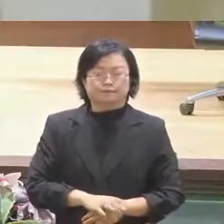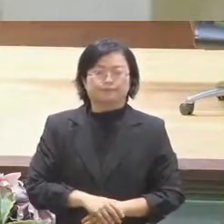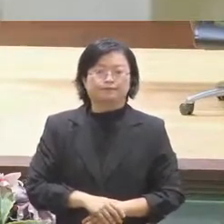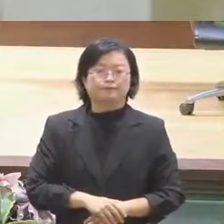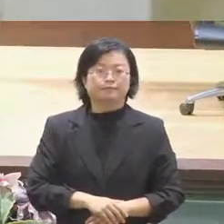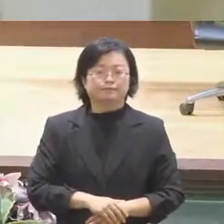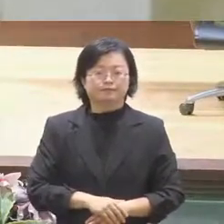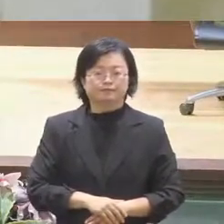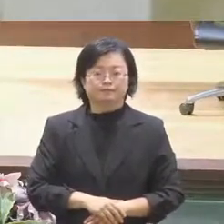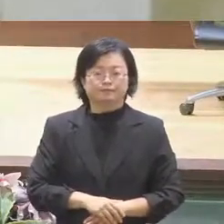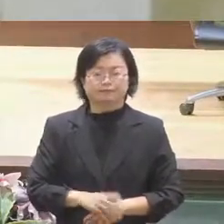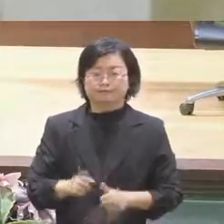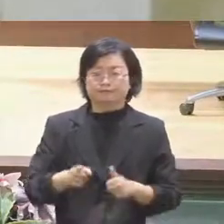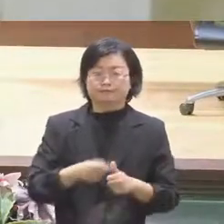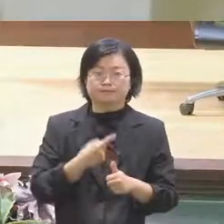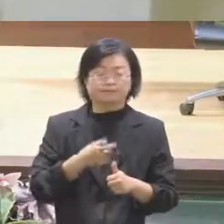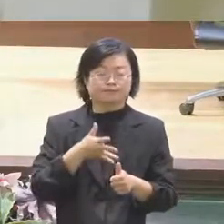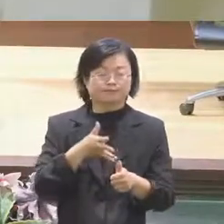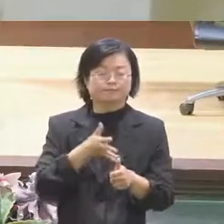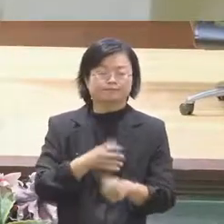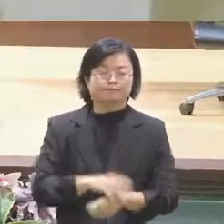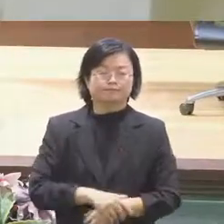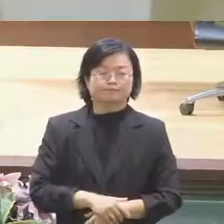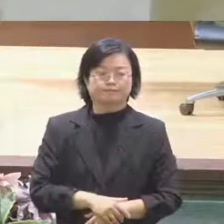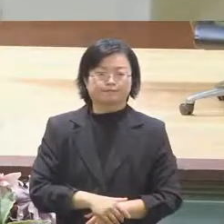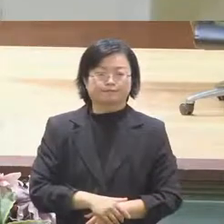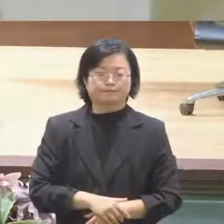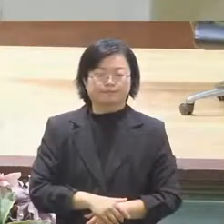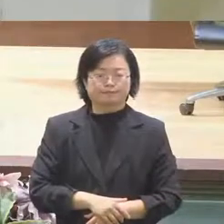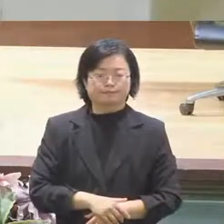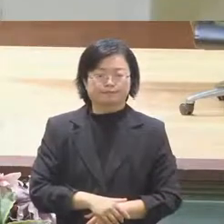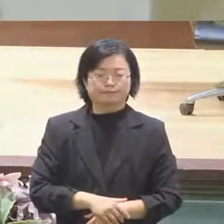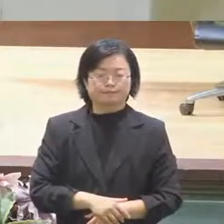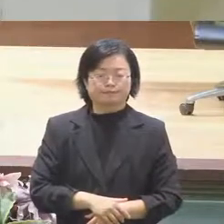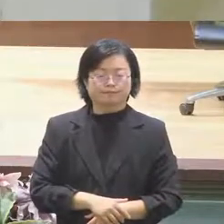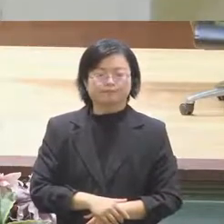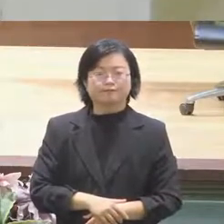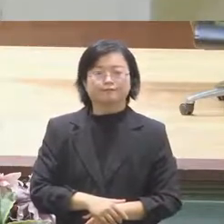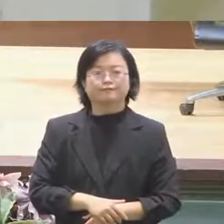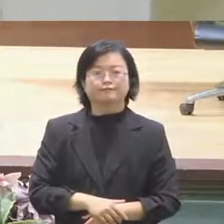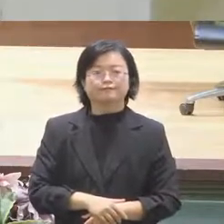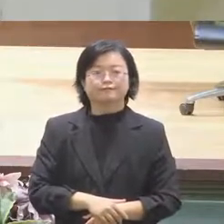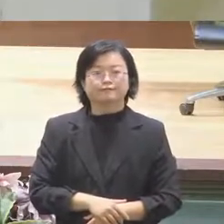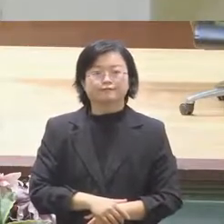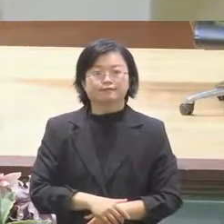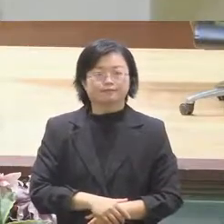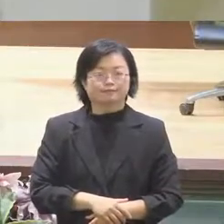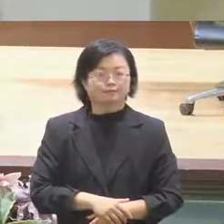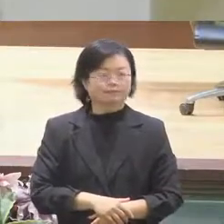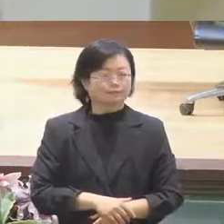会。那首先呢Brian 和 King 你在线上了